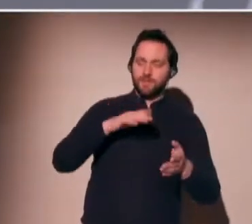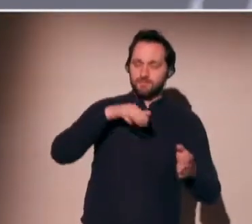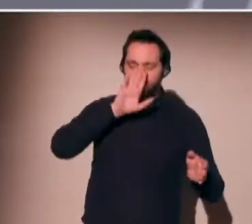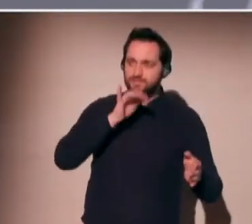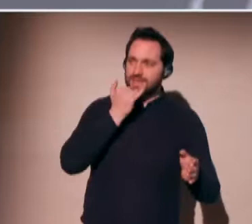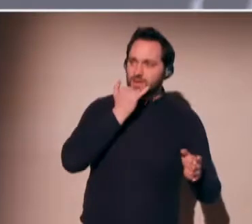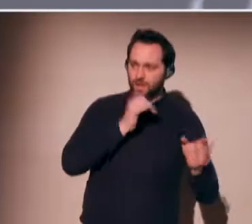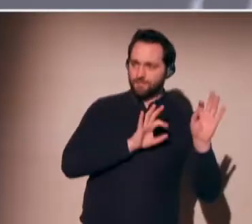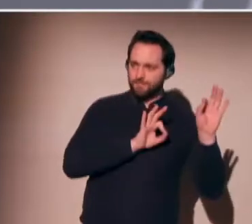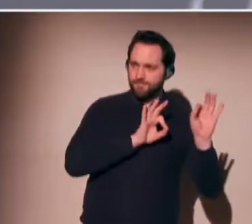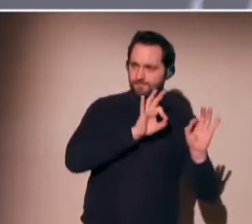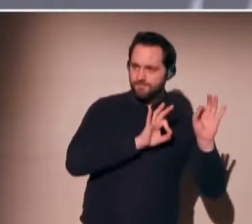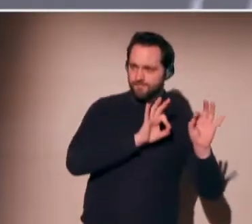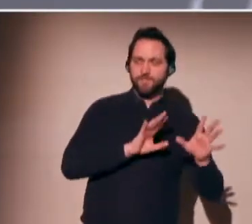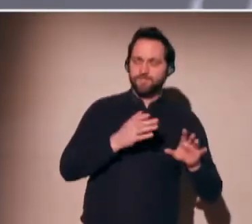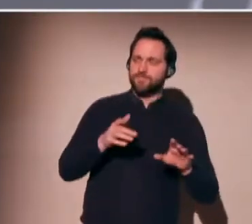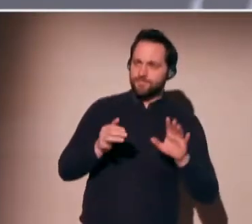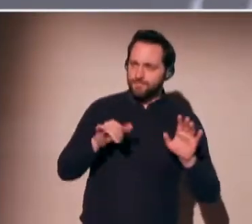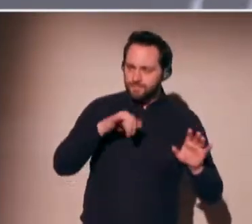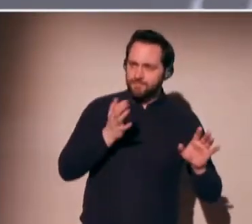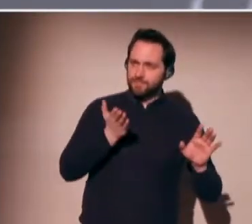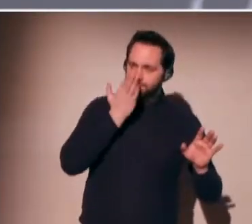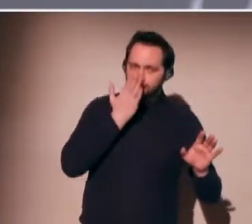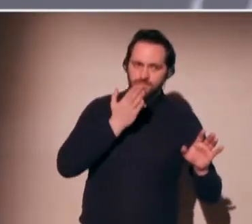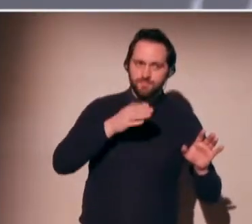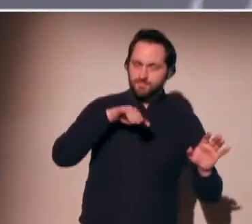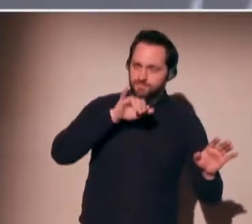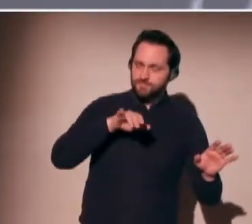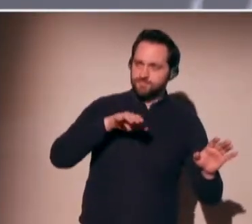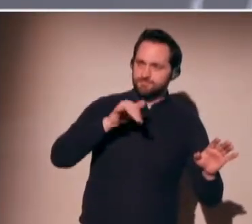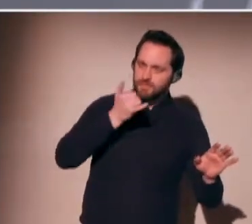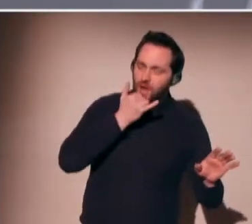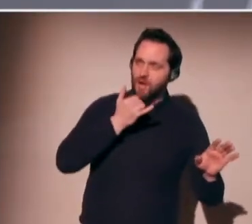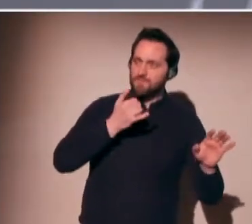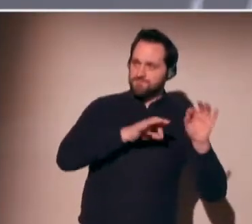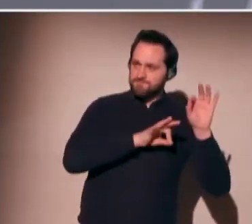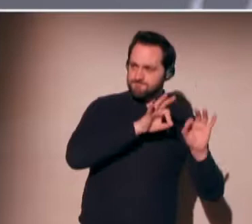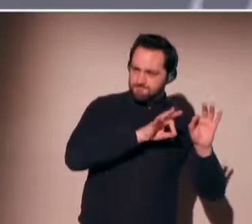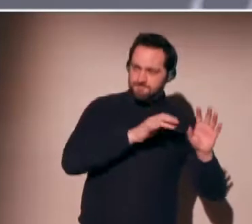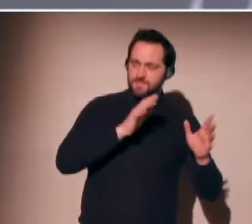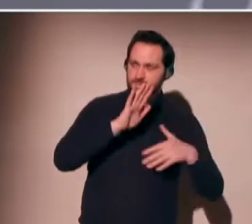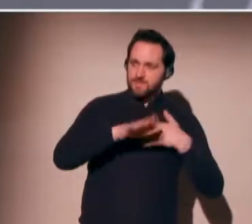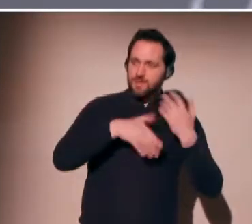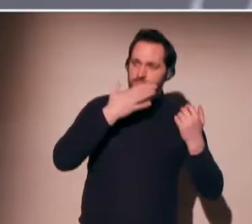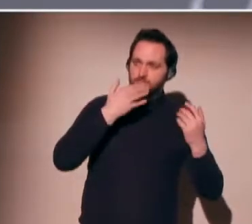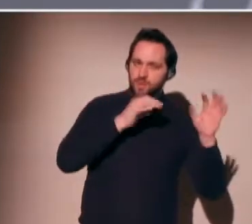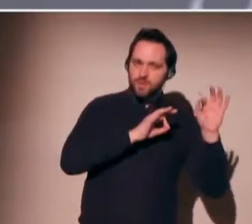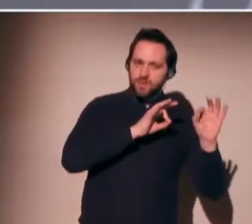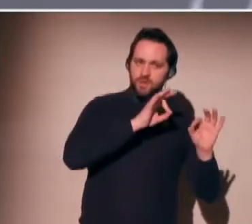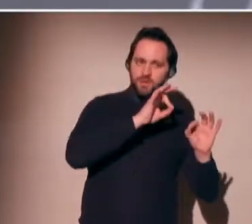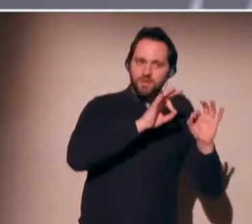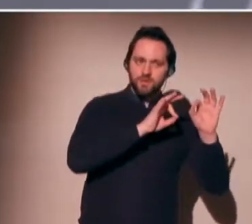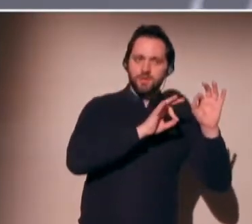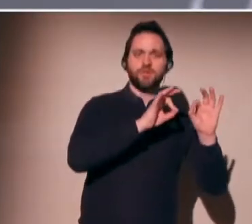bien, réaliser que c'est un chat ou un chien, etc. Et évidemment, le but de tout cela, c'est de